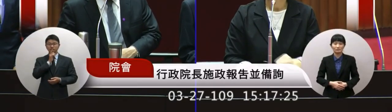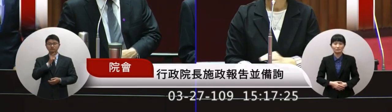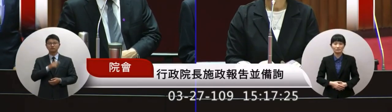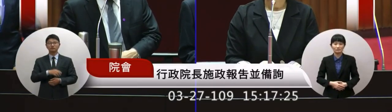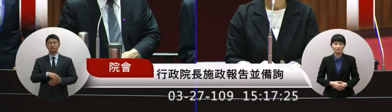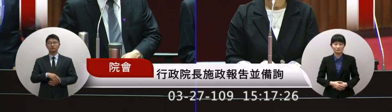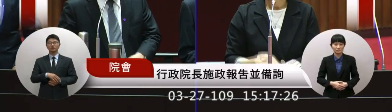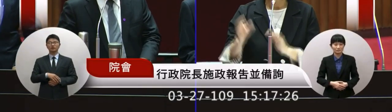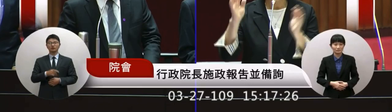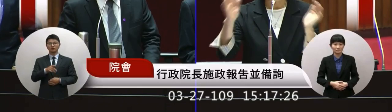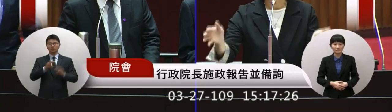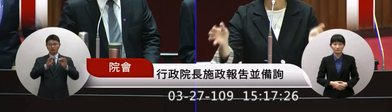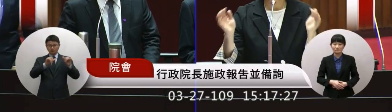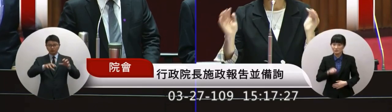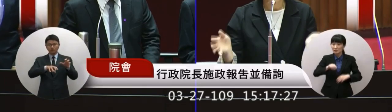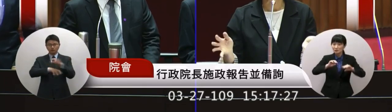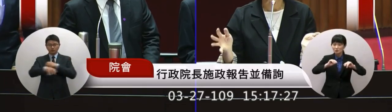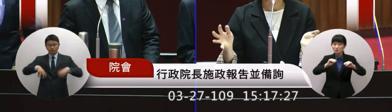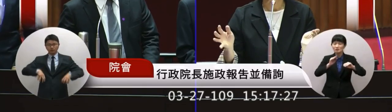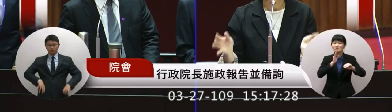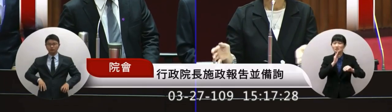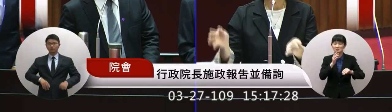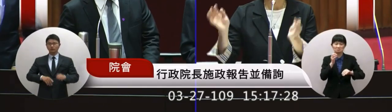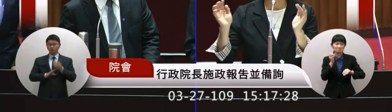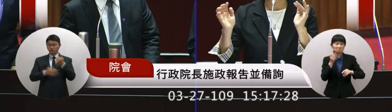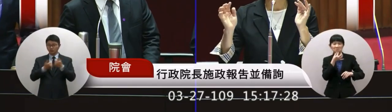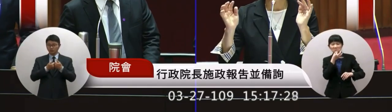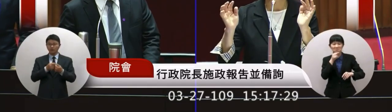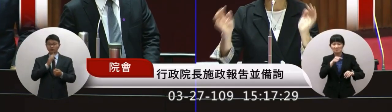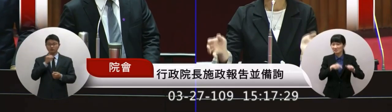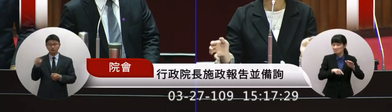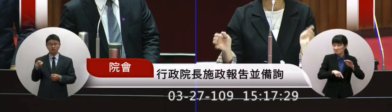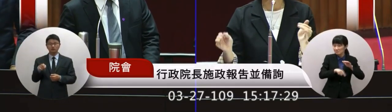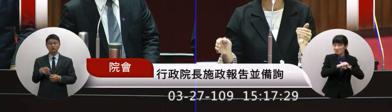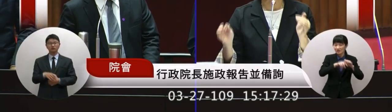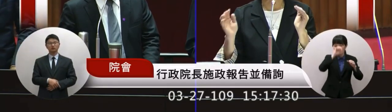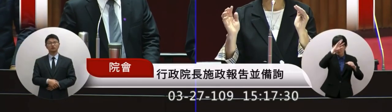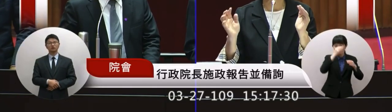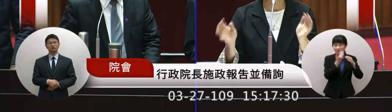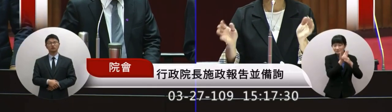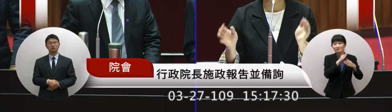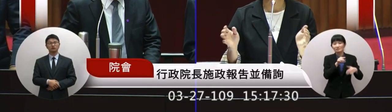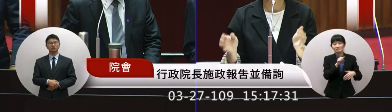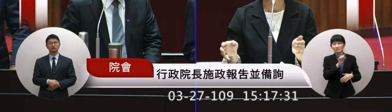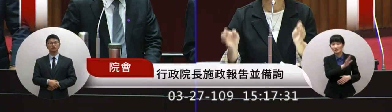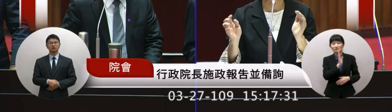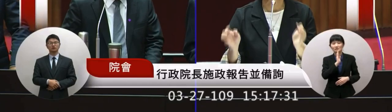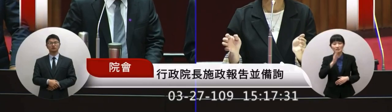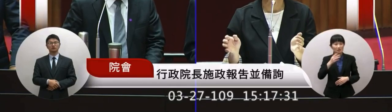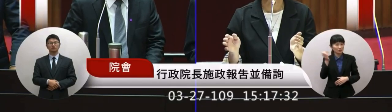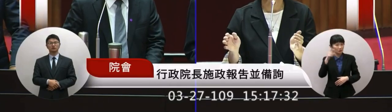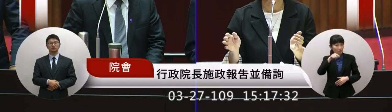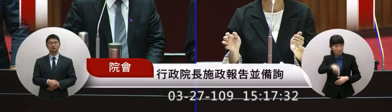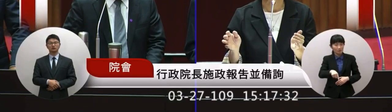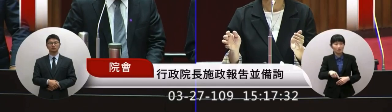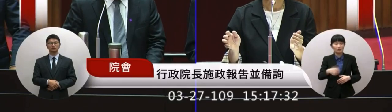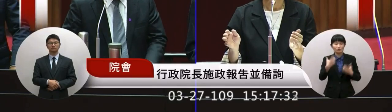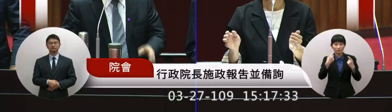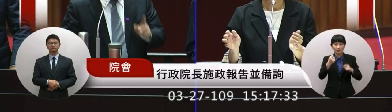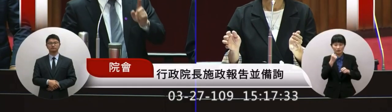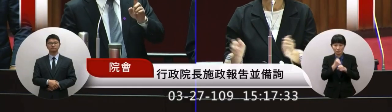党产，敢不是？ 这个土地是不当党产，但是在这个土地上面是被做天然气的三阶工